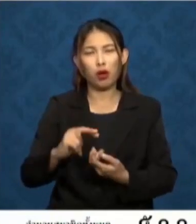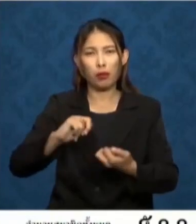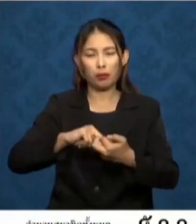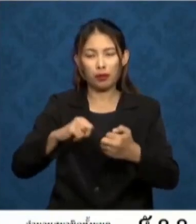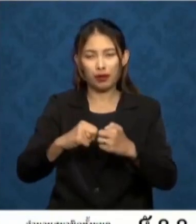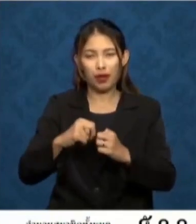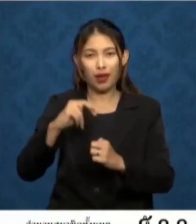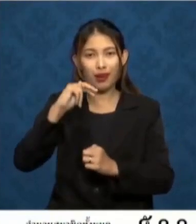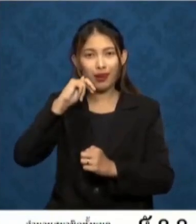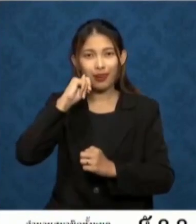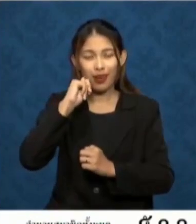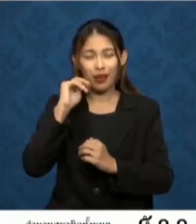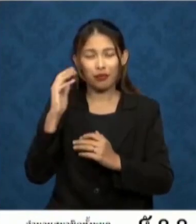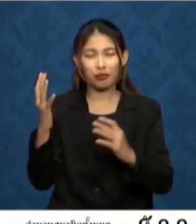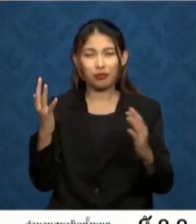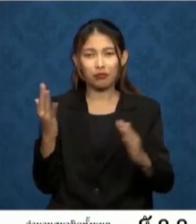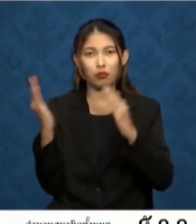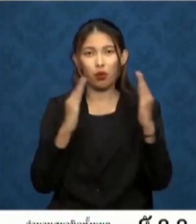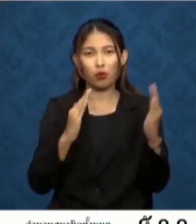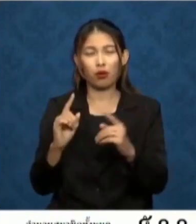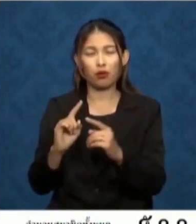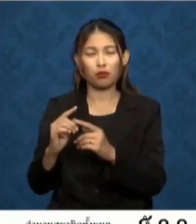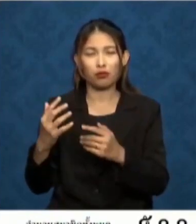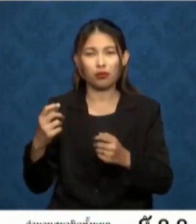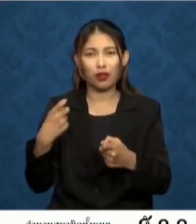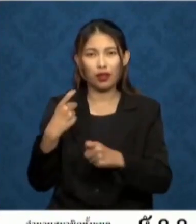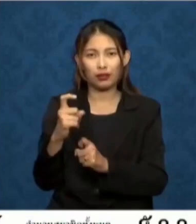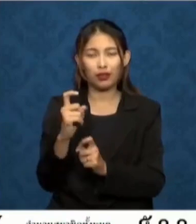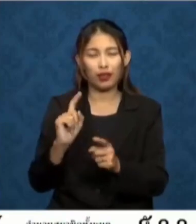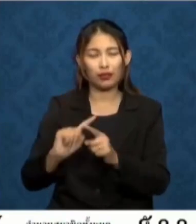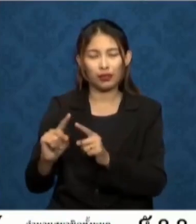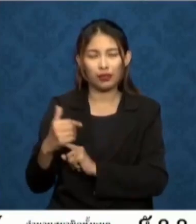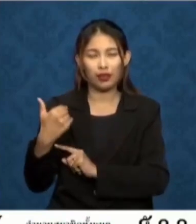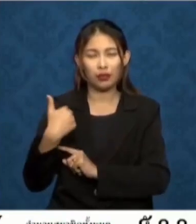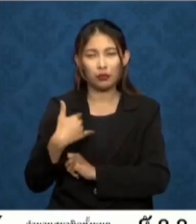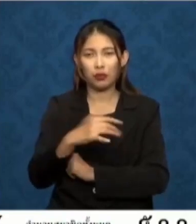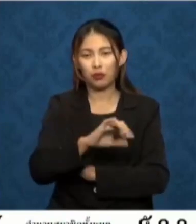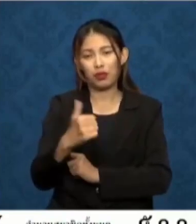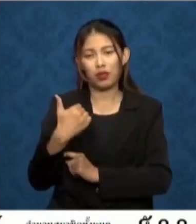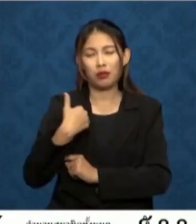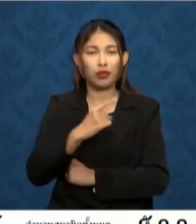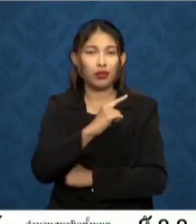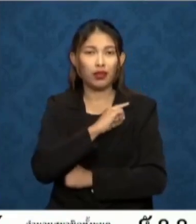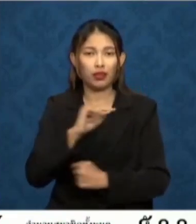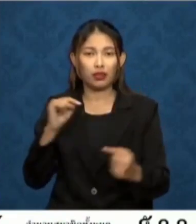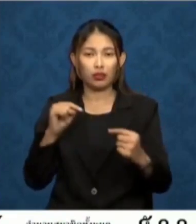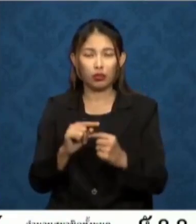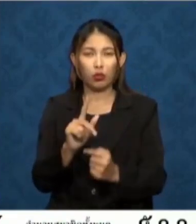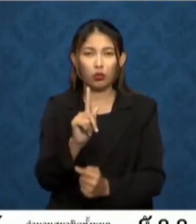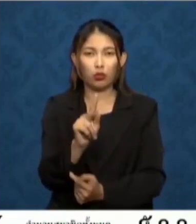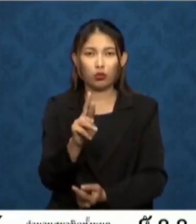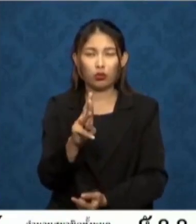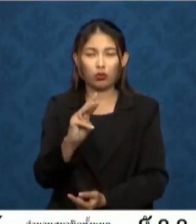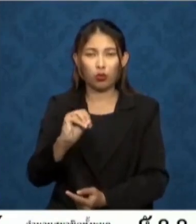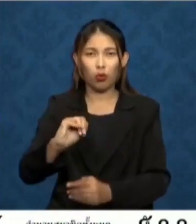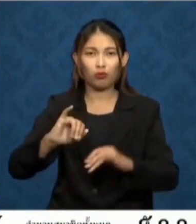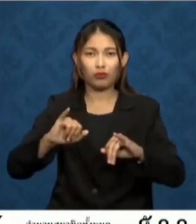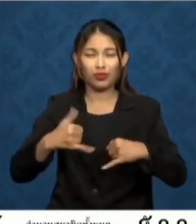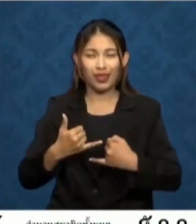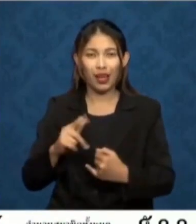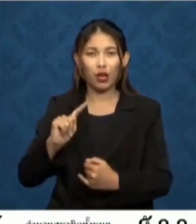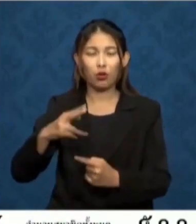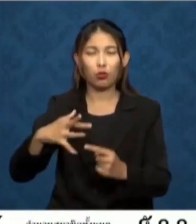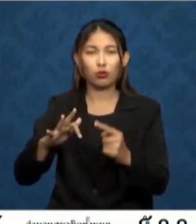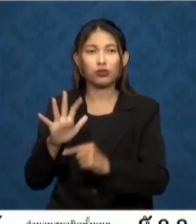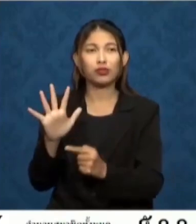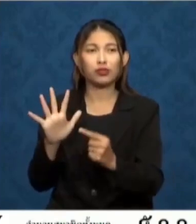างน้ำซึ่งปัญหาเหล่านี้ครับท่านประธานครับหลายส่วนอยู่ในอำนาจหน้าที่ของกรมเจ้าท่าผมขอยกตัวอย่าง